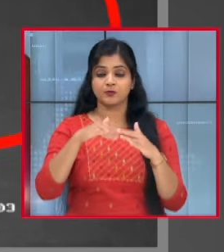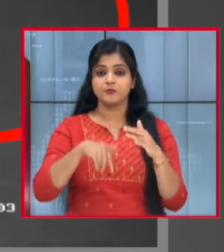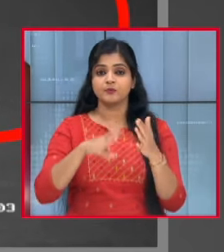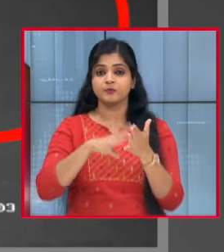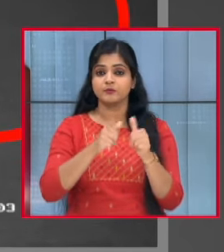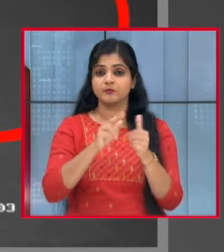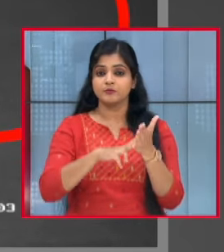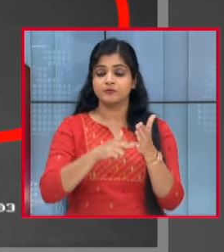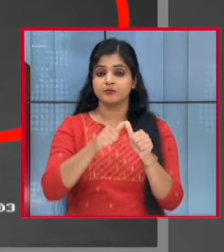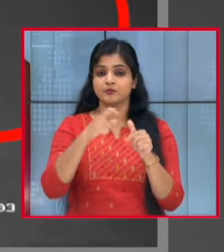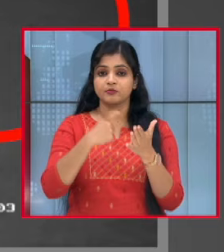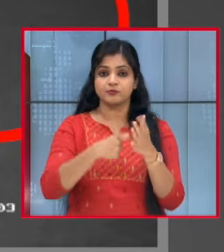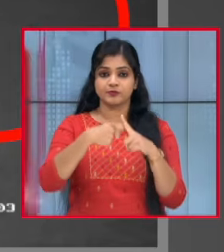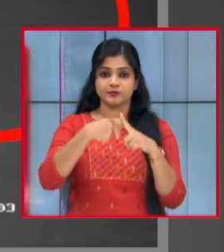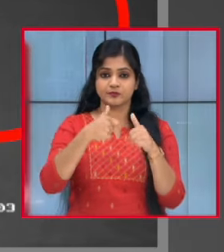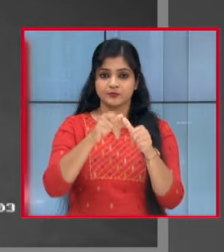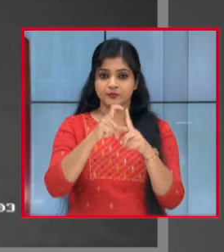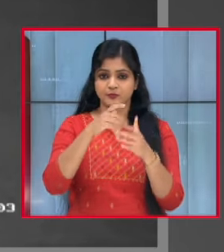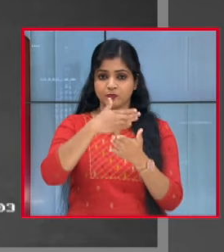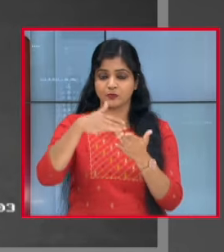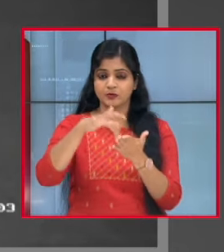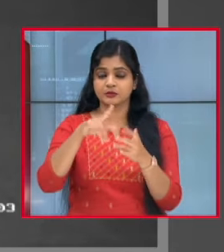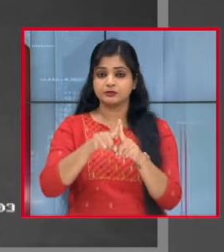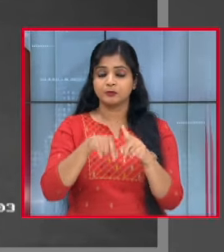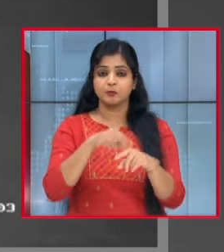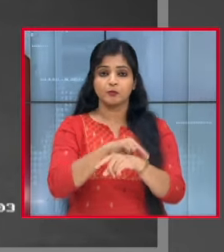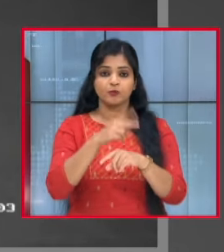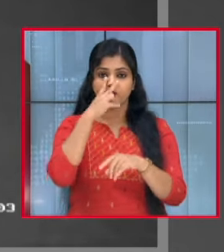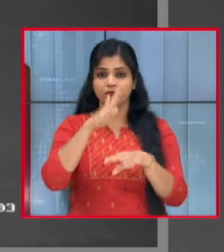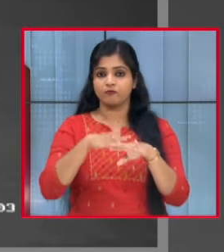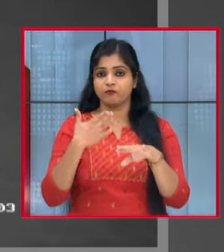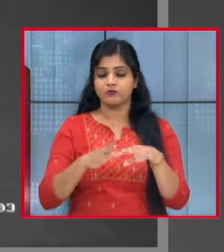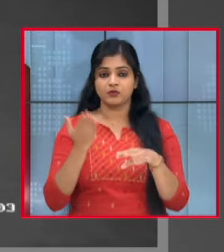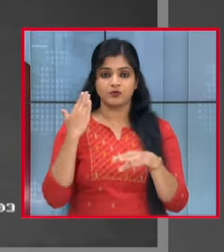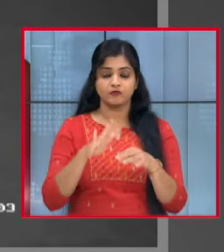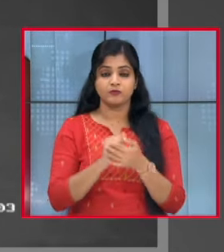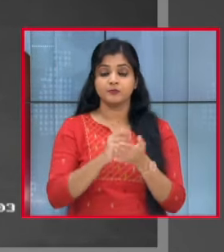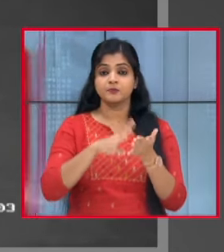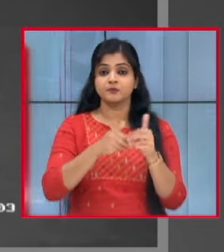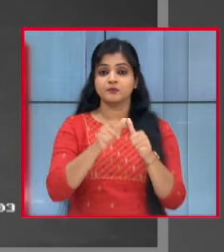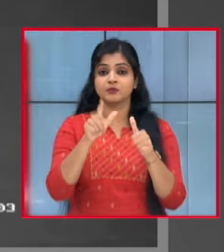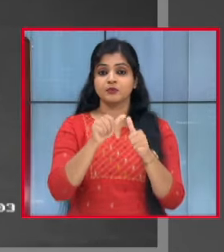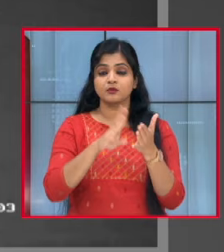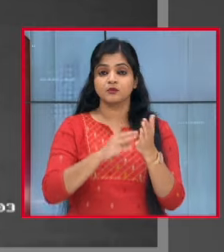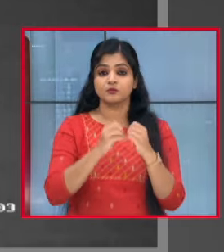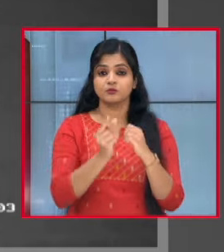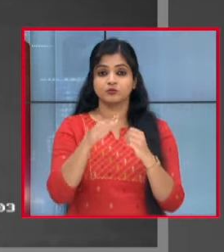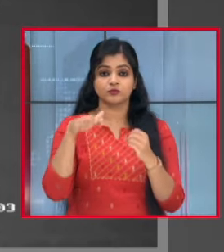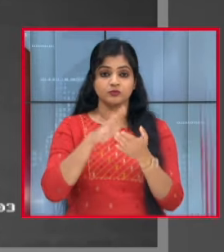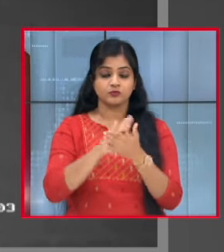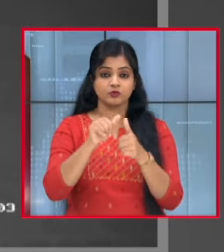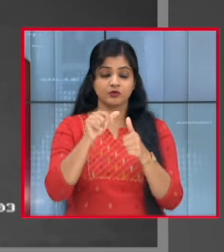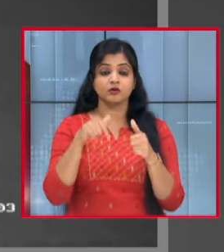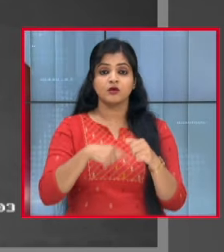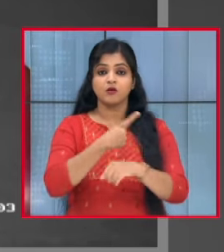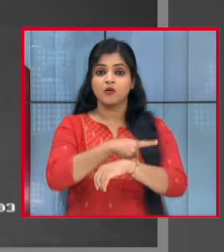മണ്ണാർക്കാട് ബോർഡർ ആ ഇടത്താണ് ഇത്തരത്തിൽ പുലിയെ കാണപ്പെടുന്ന സാഹചര്യം ഉണ്ടായിട്ടുള്ളത്. മലമ്പുഴയിൽ ഇന്നിപ്പോൾ ഒരു കടുവയുടെ സാന്നിധ്യം റിപ്പോർട്ട്